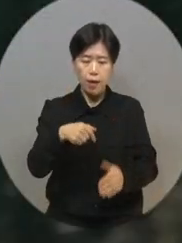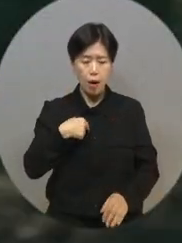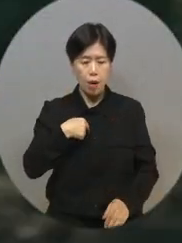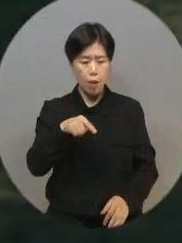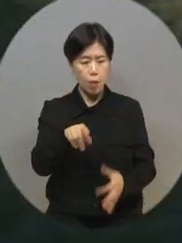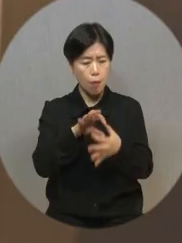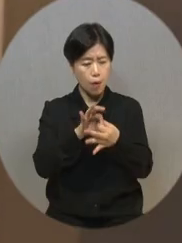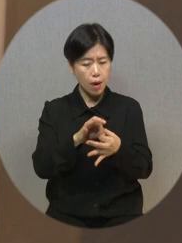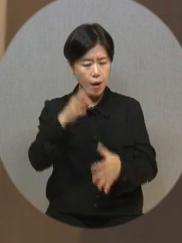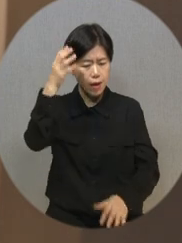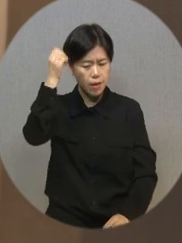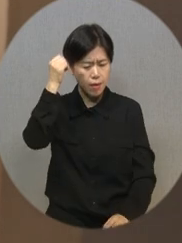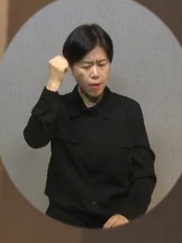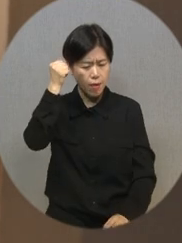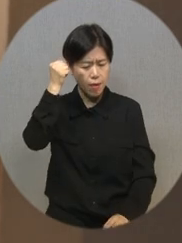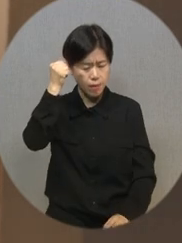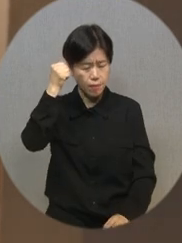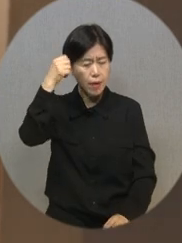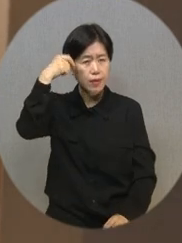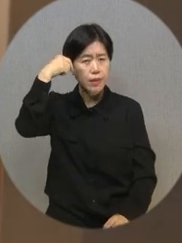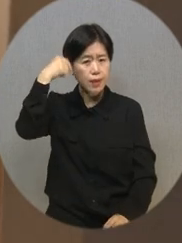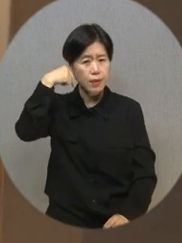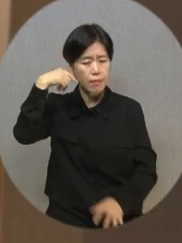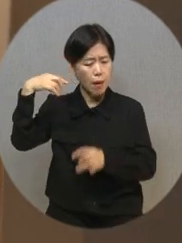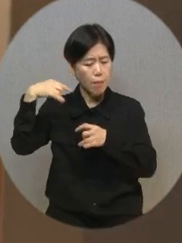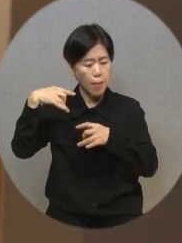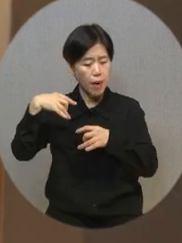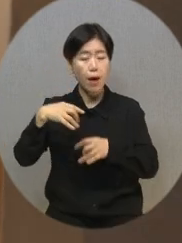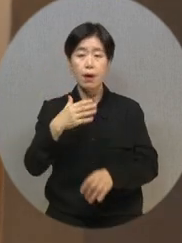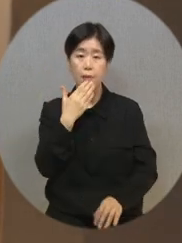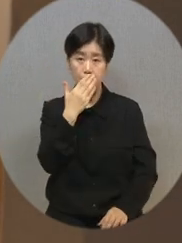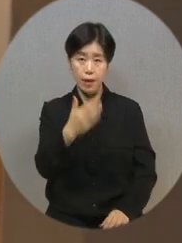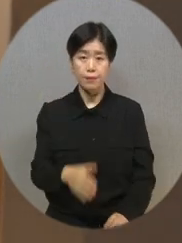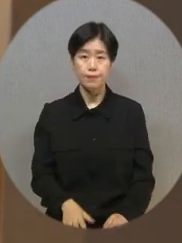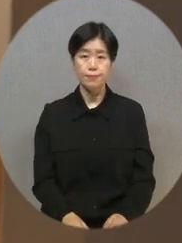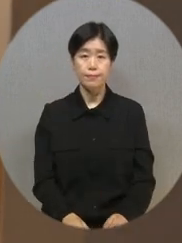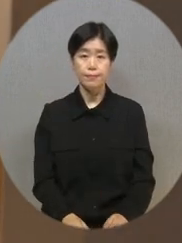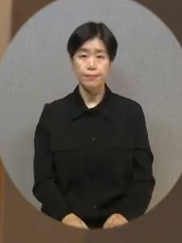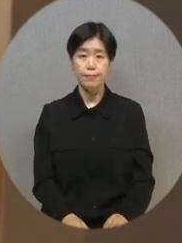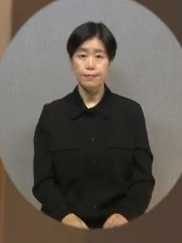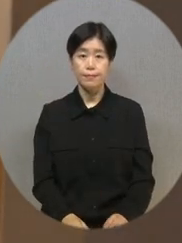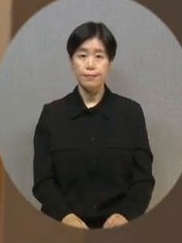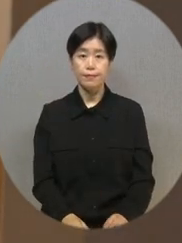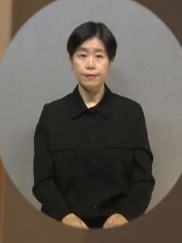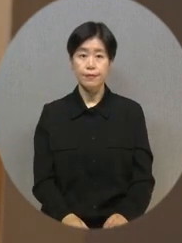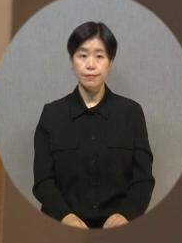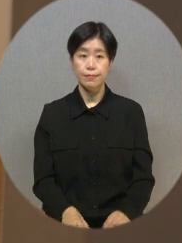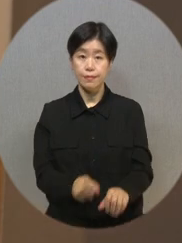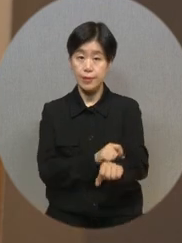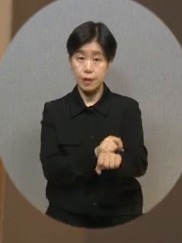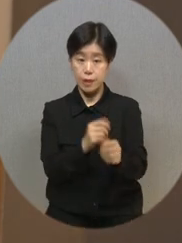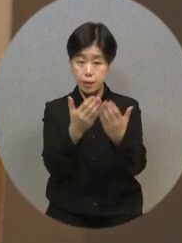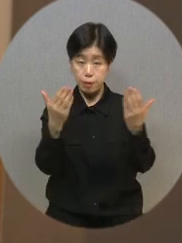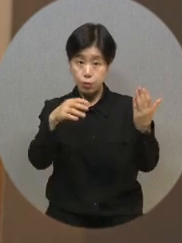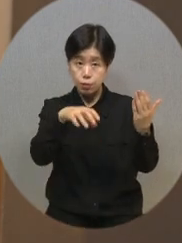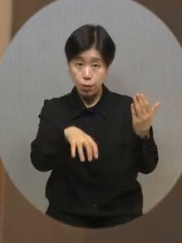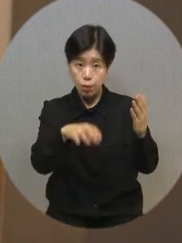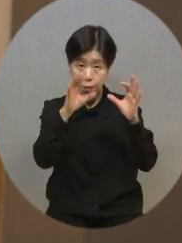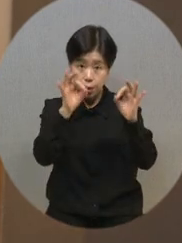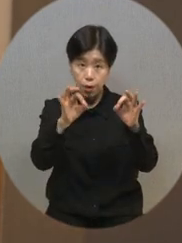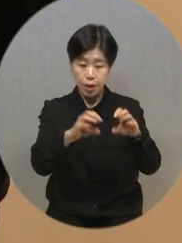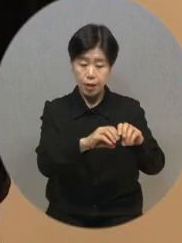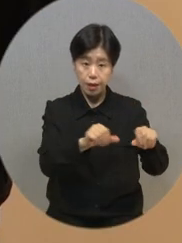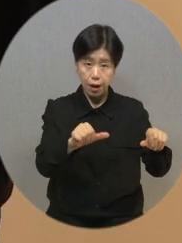눈으로 담고 그 감정과 흐름을 직접적으로 느끼게 됩니다. 특히 작품에서 등장하는